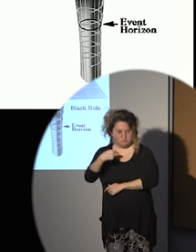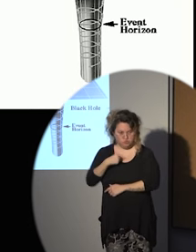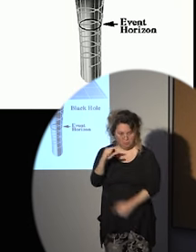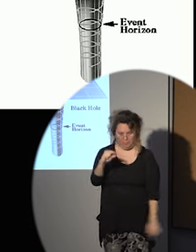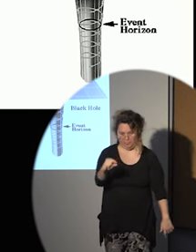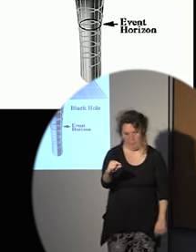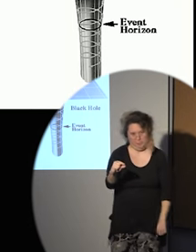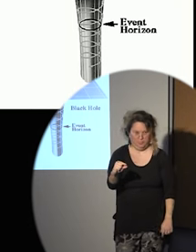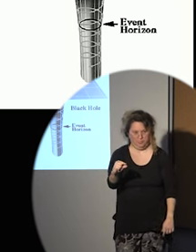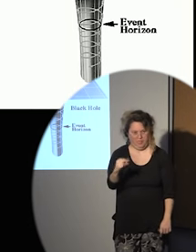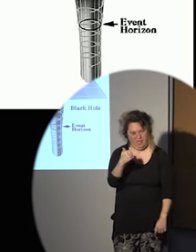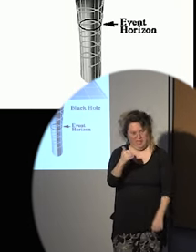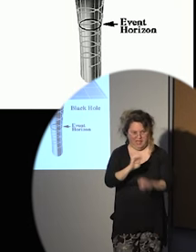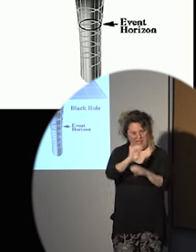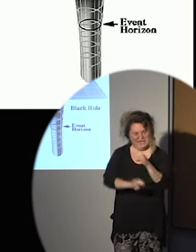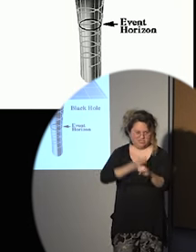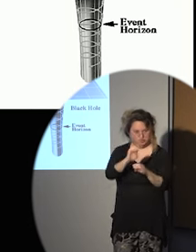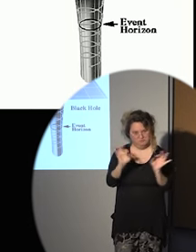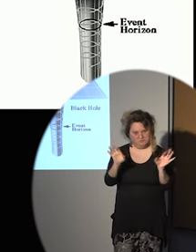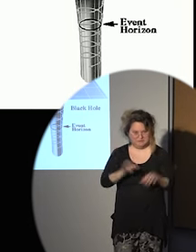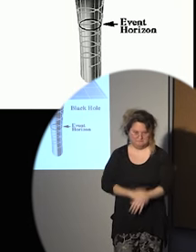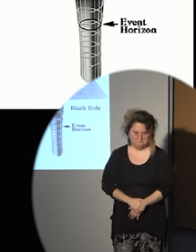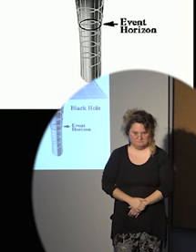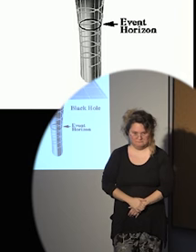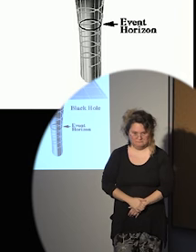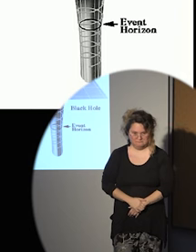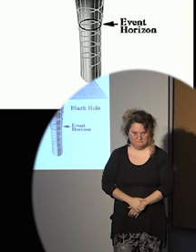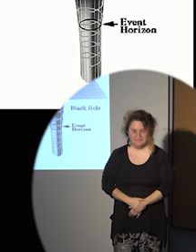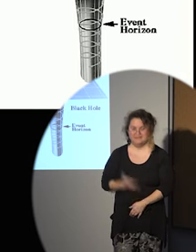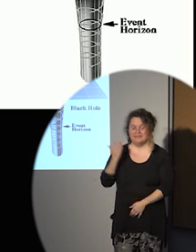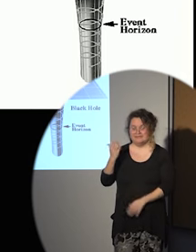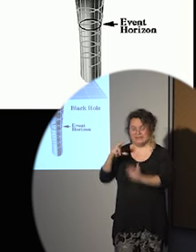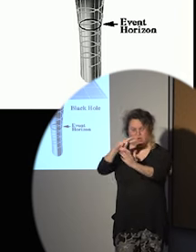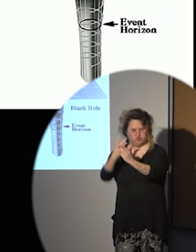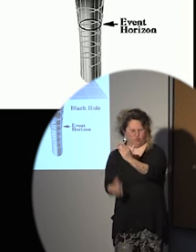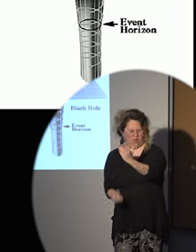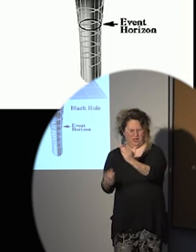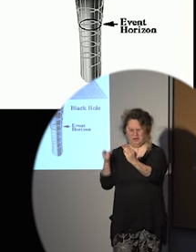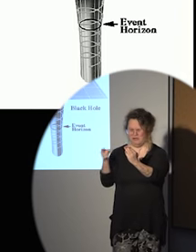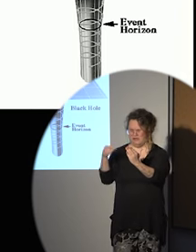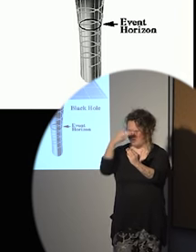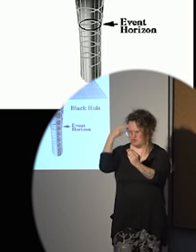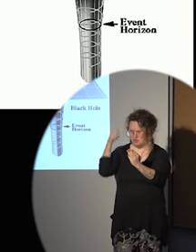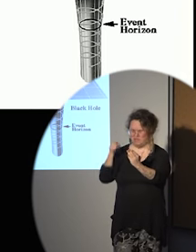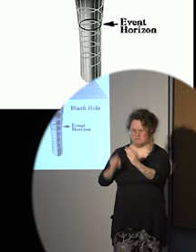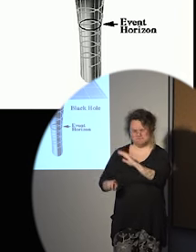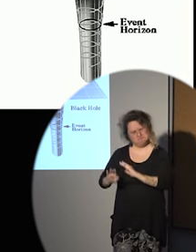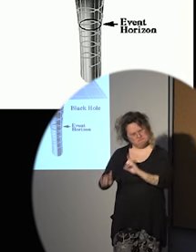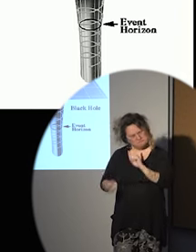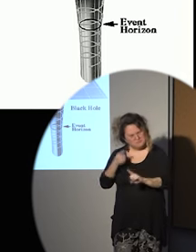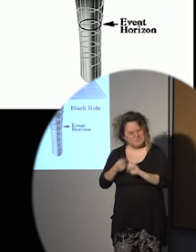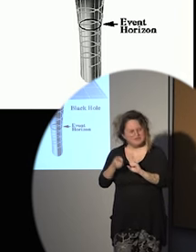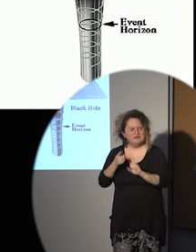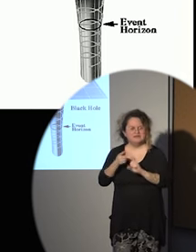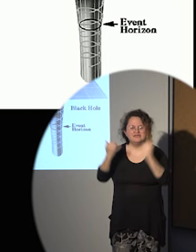Alors, il y a un certain nombre de choses qui sont très particulières avec les trous noirs. Par exemple, imaginez que deux personnes ont la